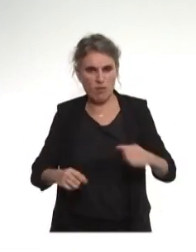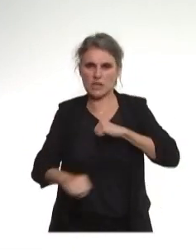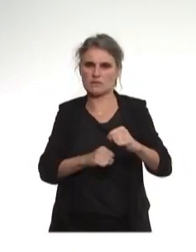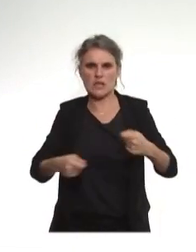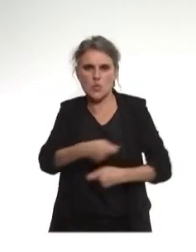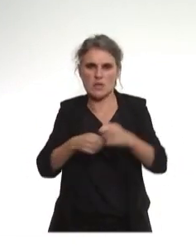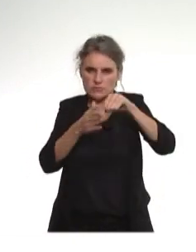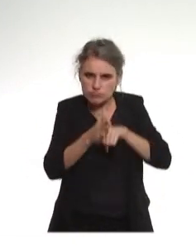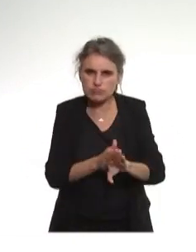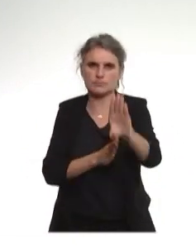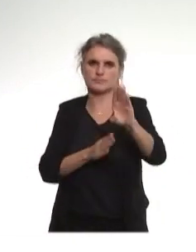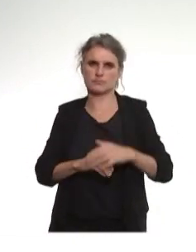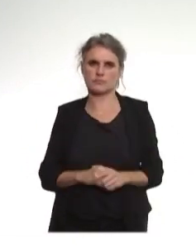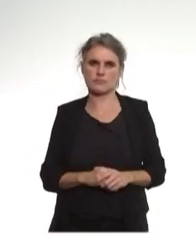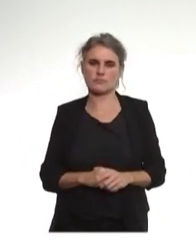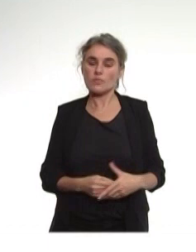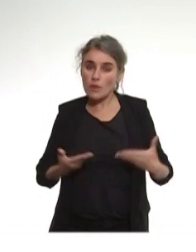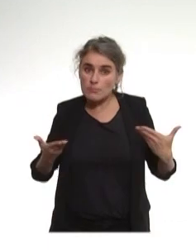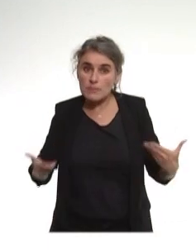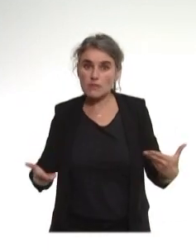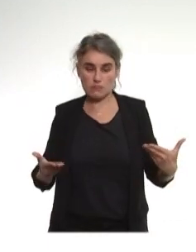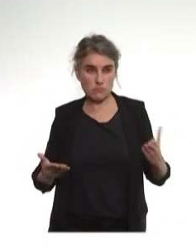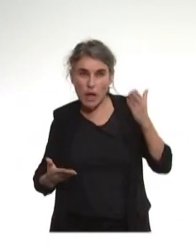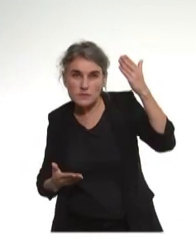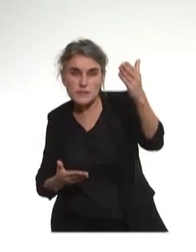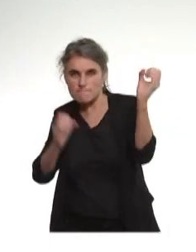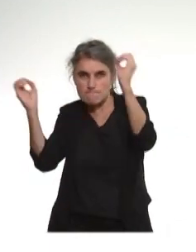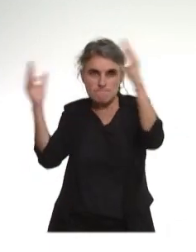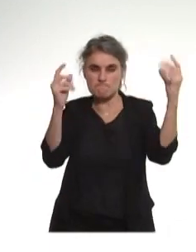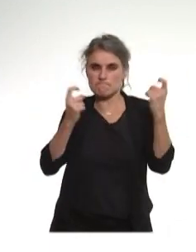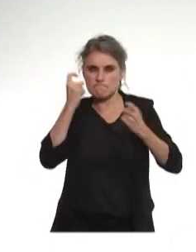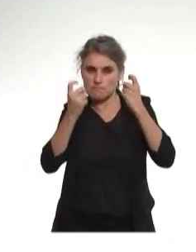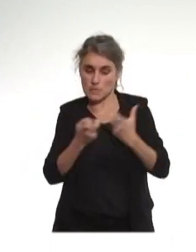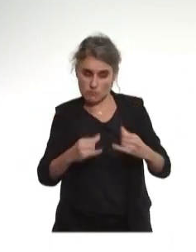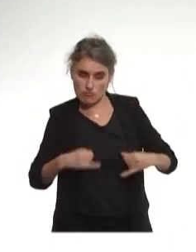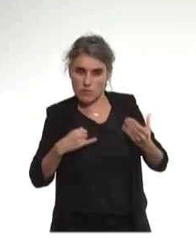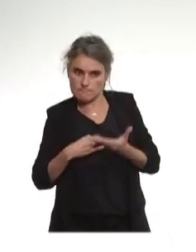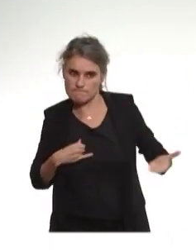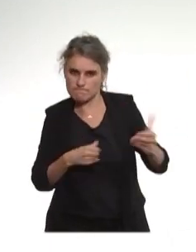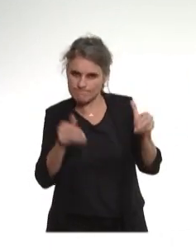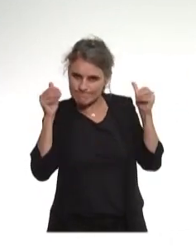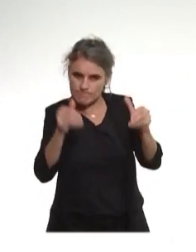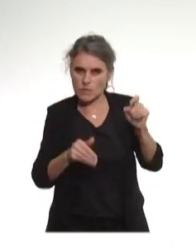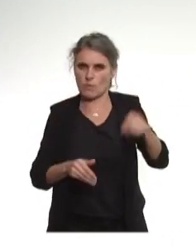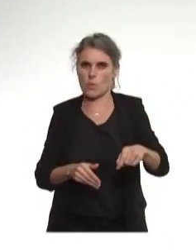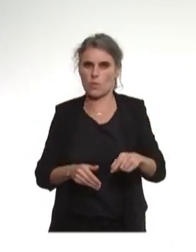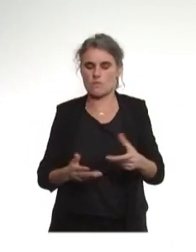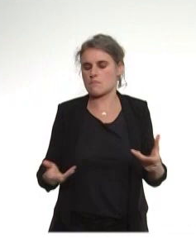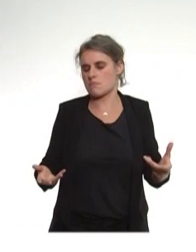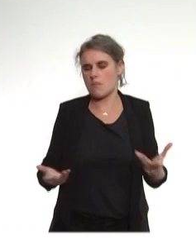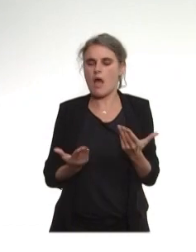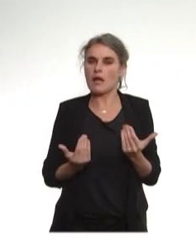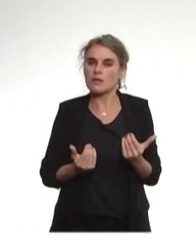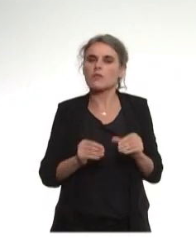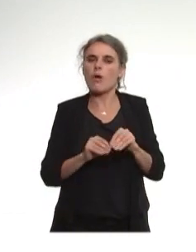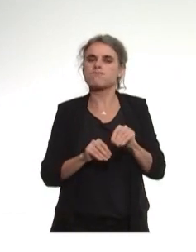économique c'est maintenant qu'il faut préparer les emplois de demain en particulier pour les jeunes générations et de nous pouvons plus attendre un seul instant